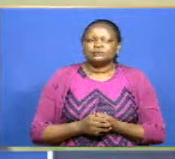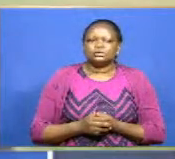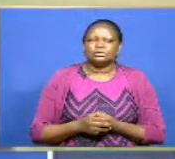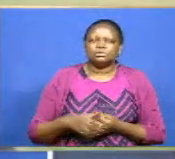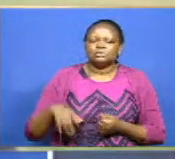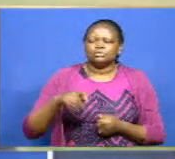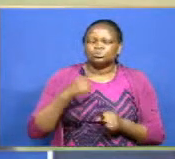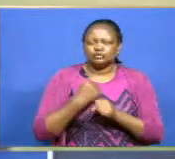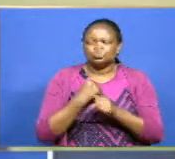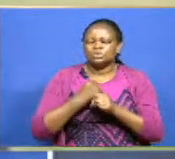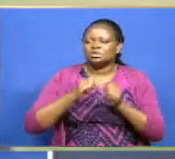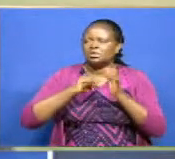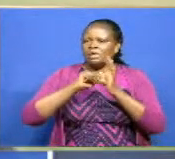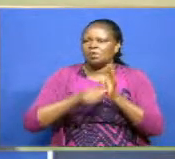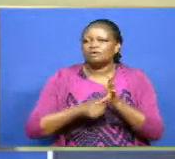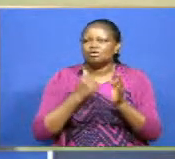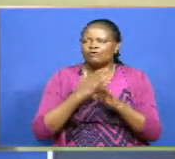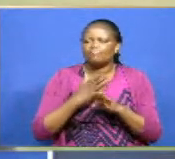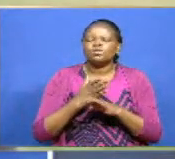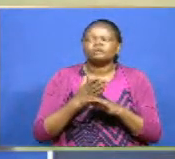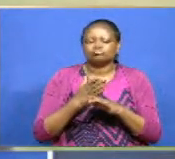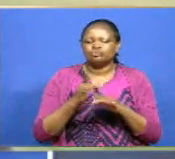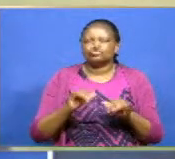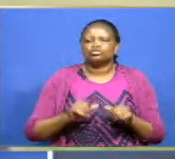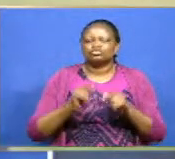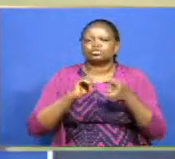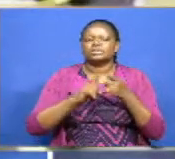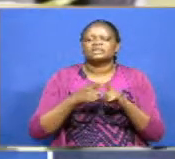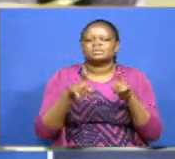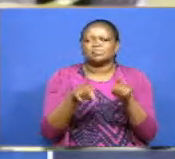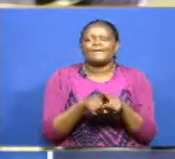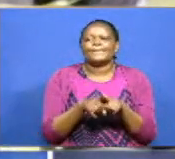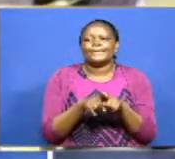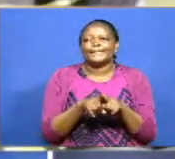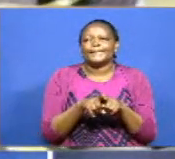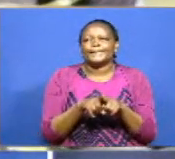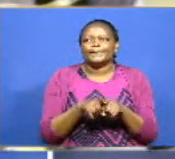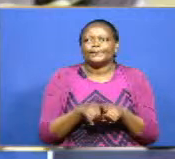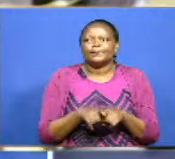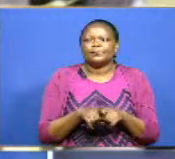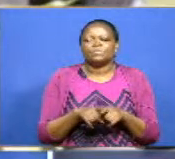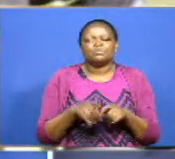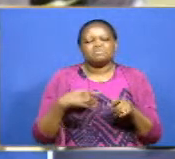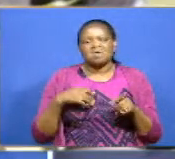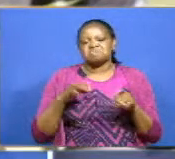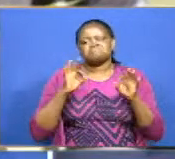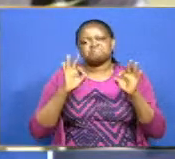we work extra hard to maintain the standard we have already set. Season we are fit,